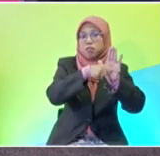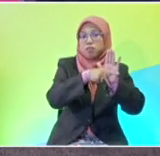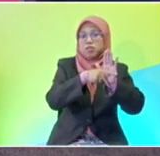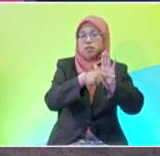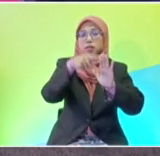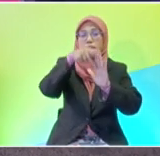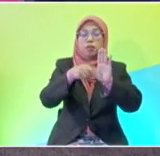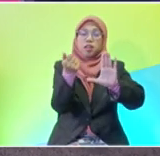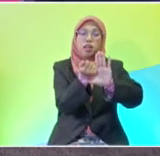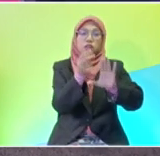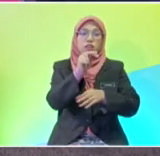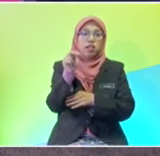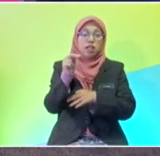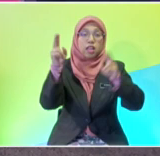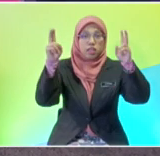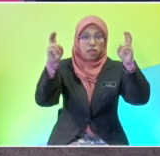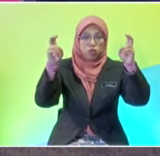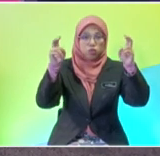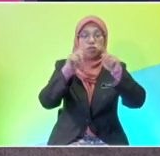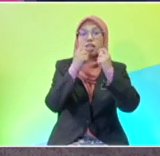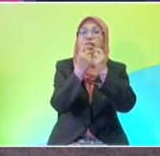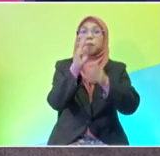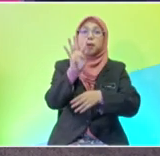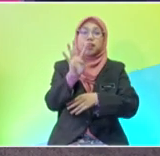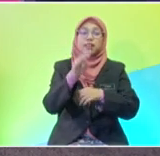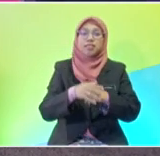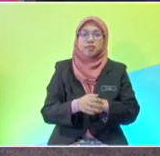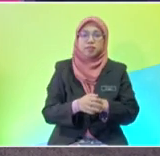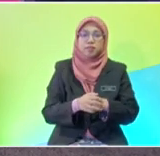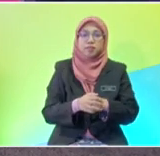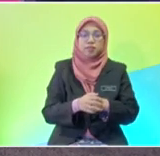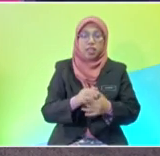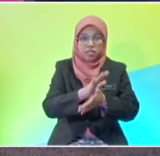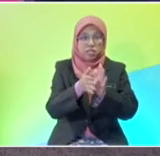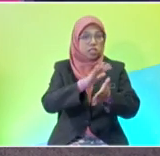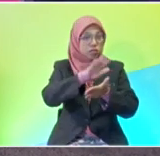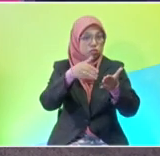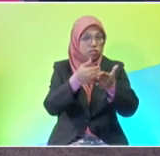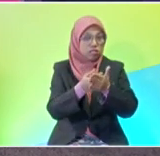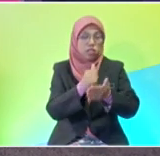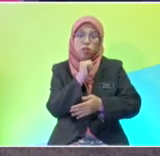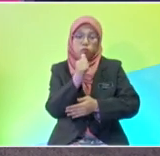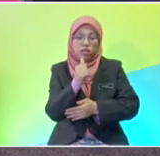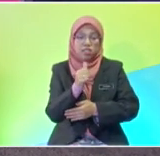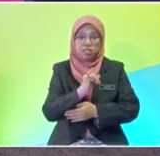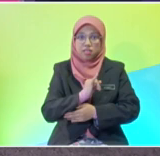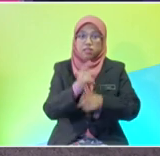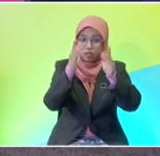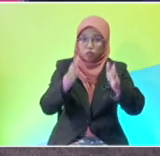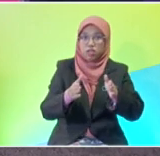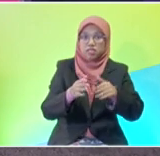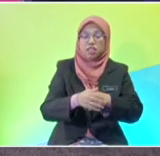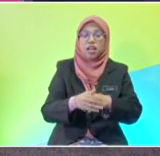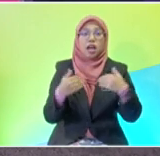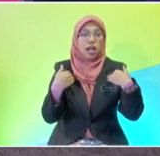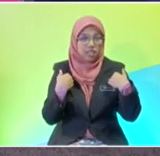prinsipnya daripada tingkat Baiklah jadi kepada anda semua bukan sih orang gila Cikgu pada hari ini ia akan belajar dengan